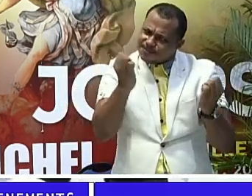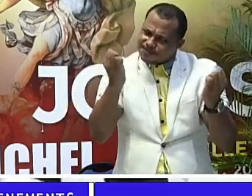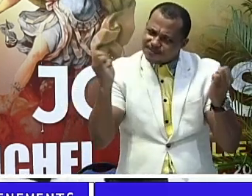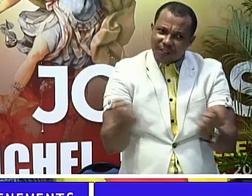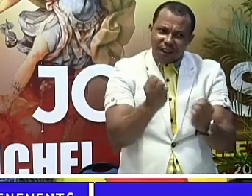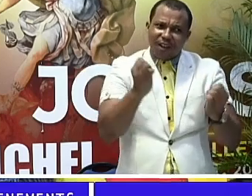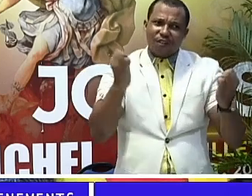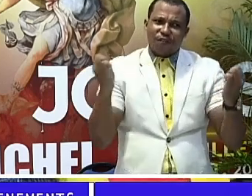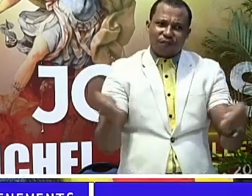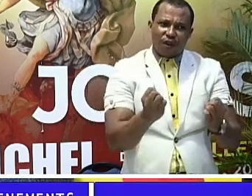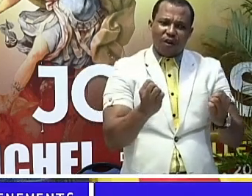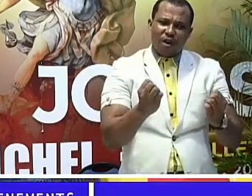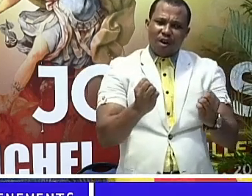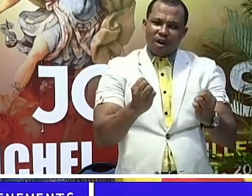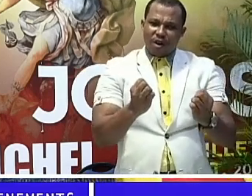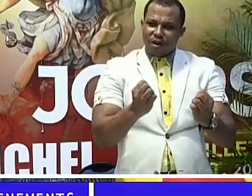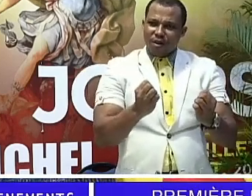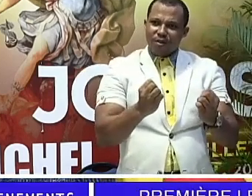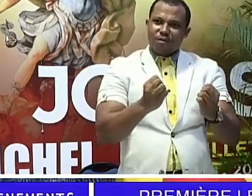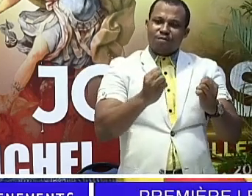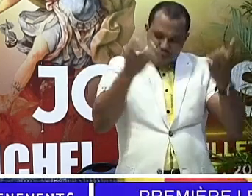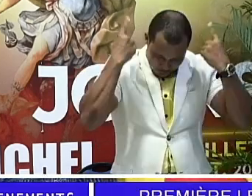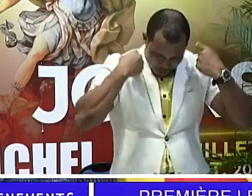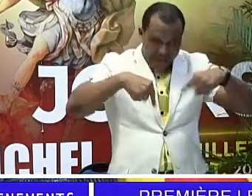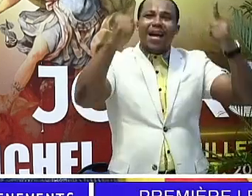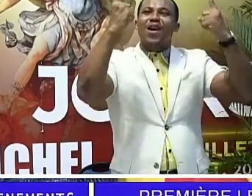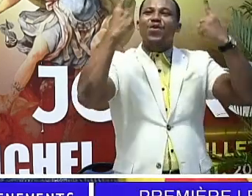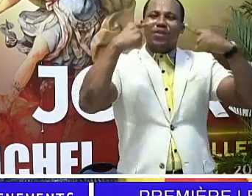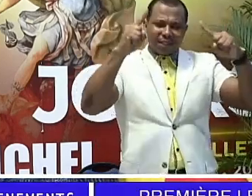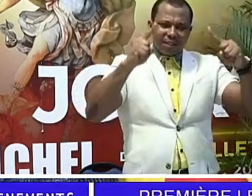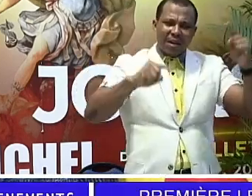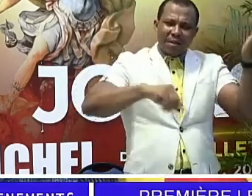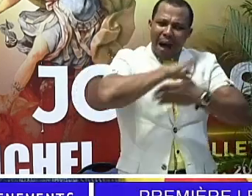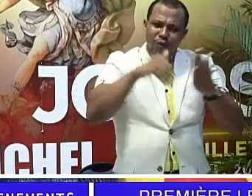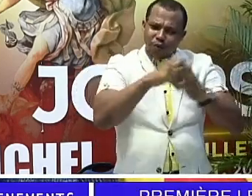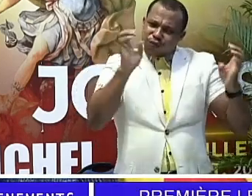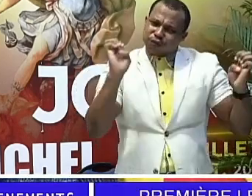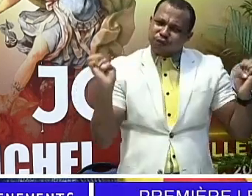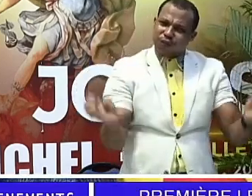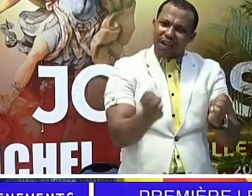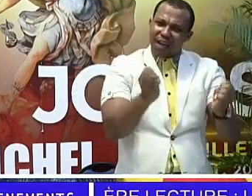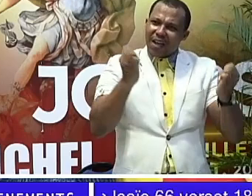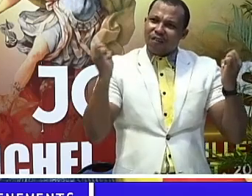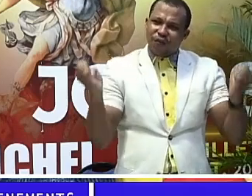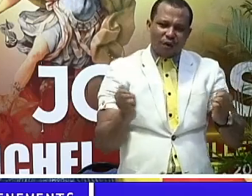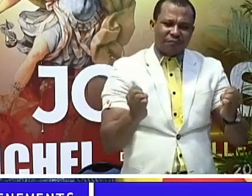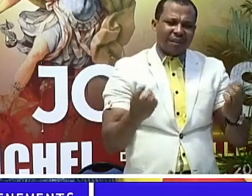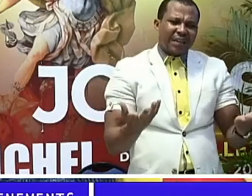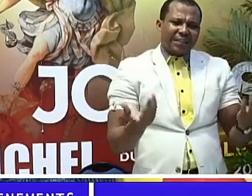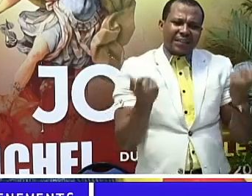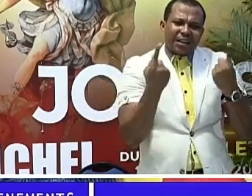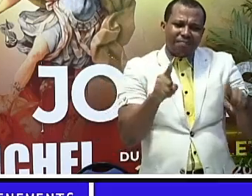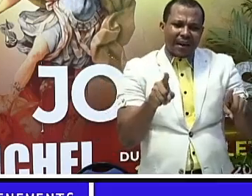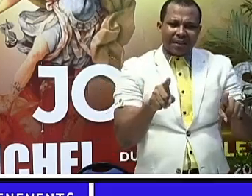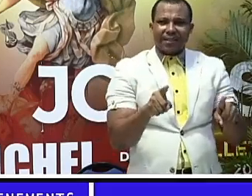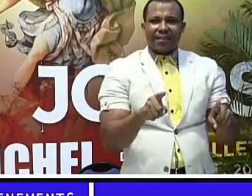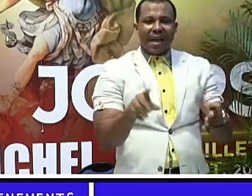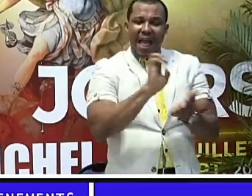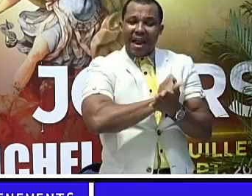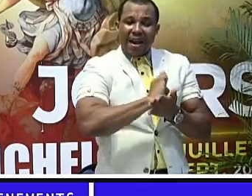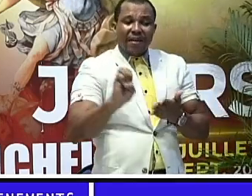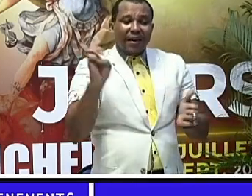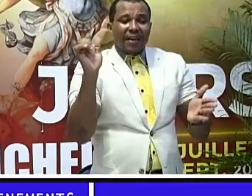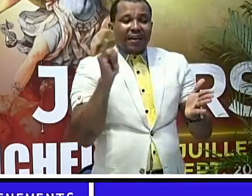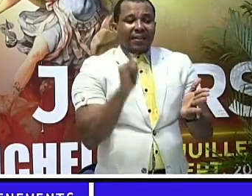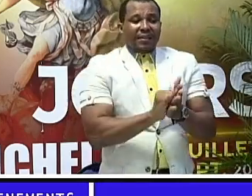donne. Et battre dans la vie à Frère Maxime Yo pour tout effort à faire, il continue. Parce que qui s'allie? Où est fait l'évangile ça?